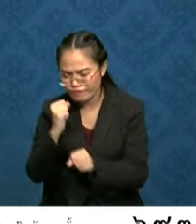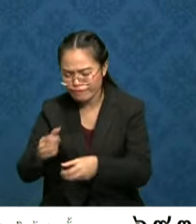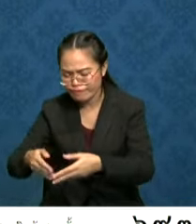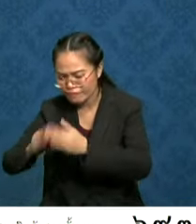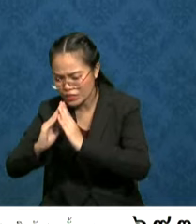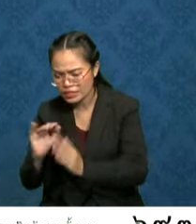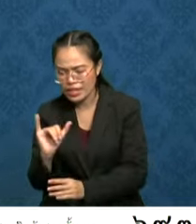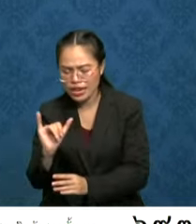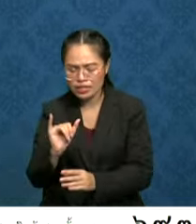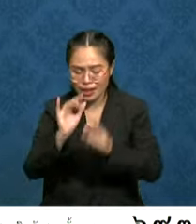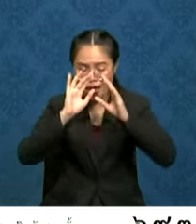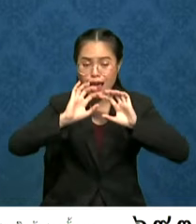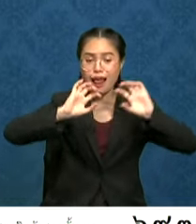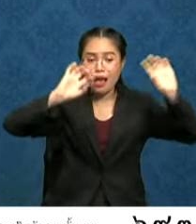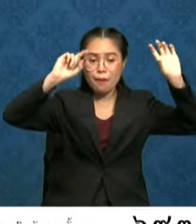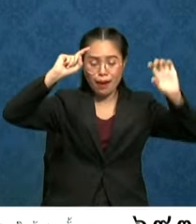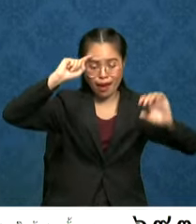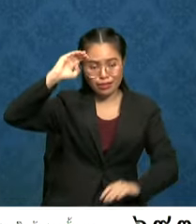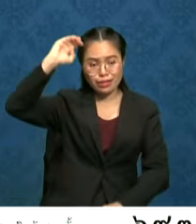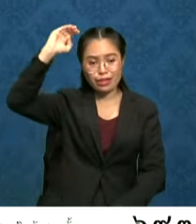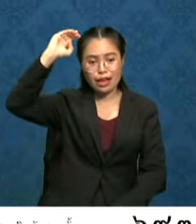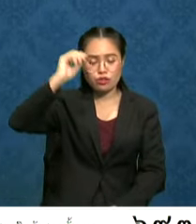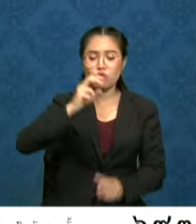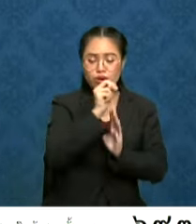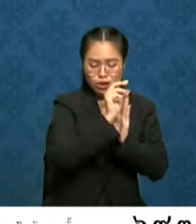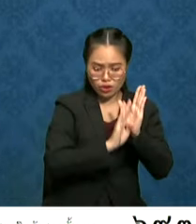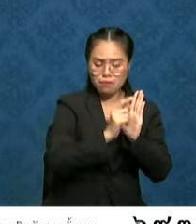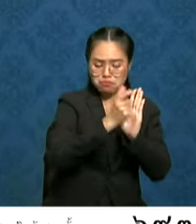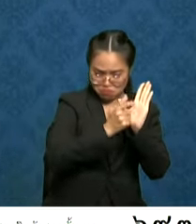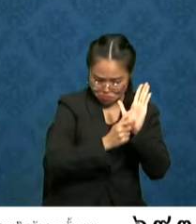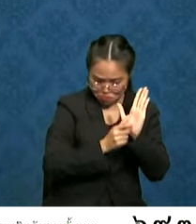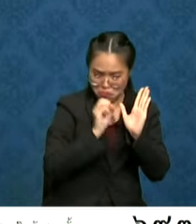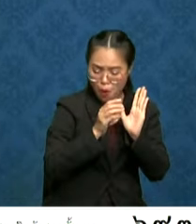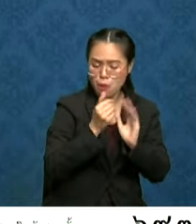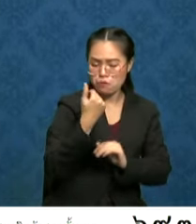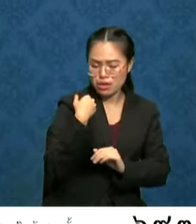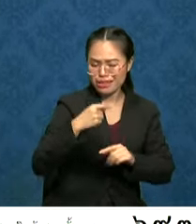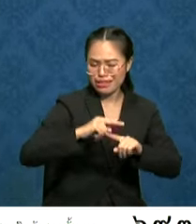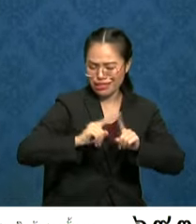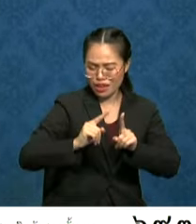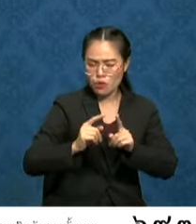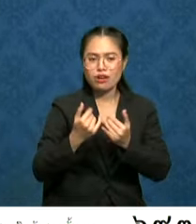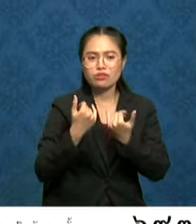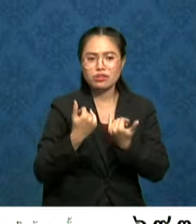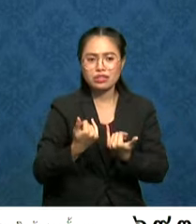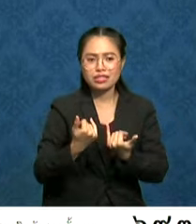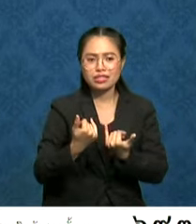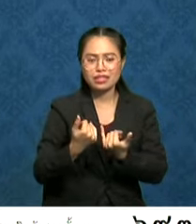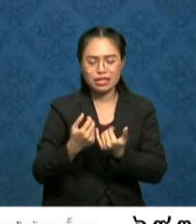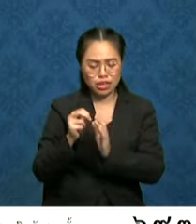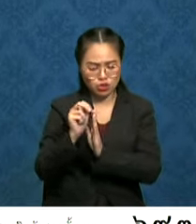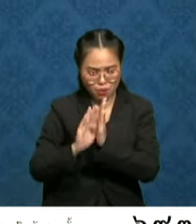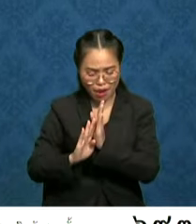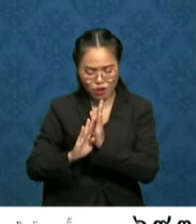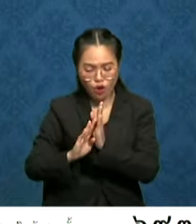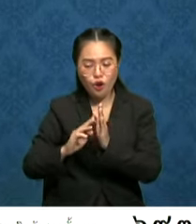รัฐบาลชุดที่แล้วมีการระบุไว้ในคำแถลงนโยบายแต่นโยบายนี้กลับไม่ได้ถูกบรรจุไว้ในคำแถลงนโยบายของท่าน